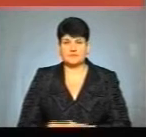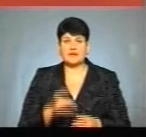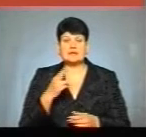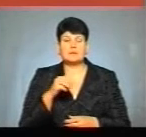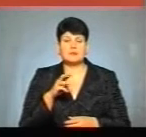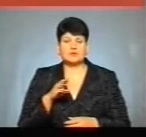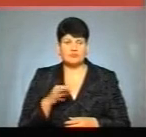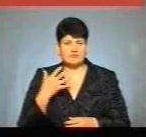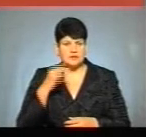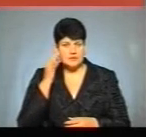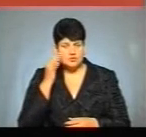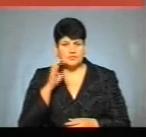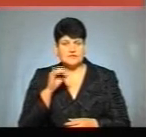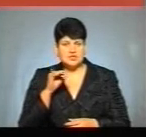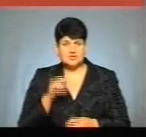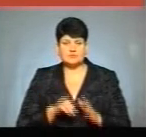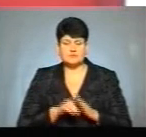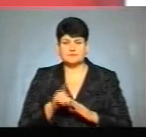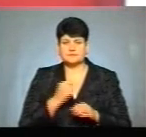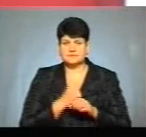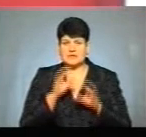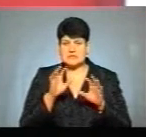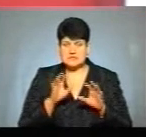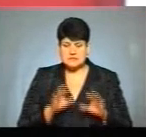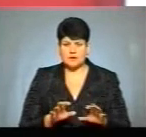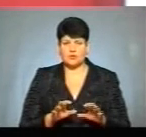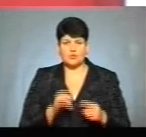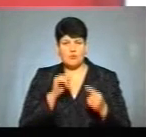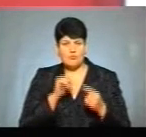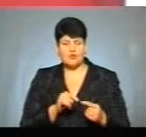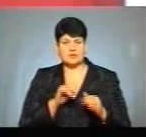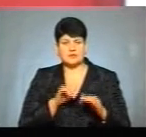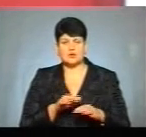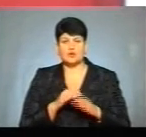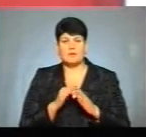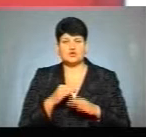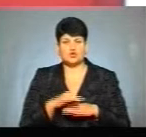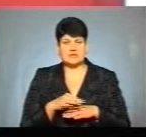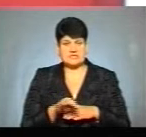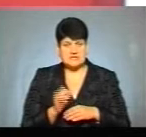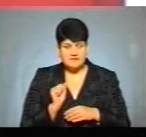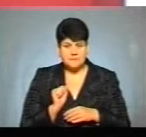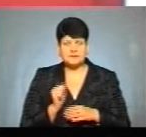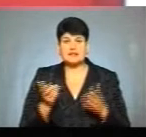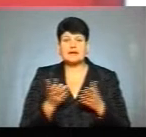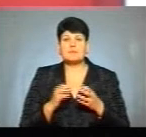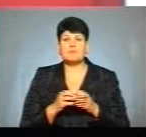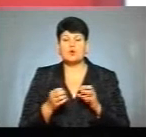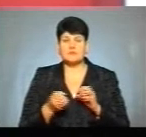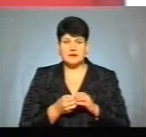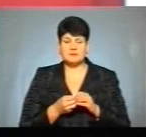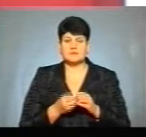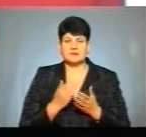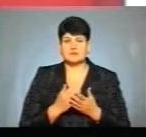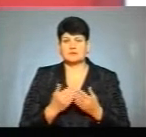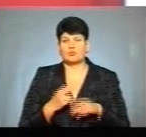вже нагадали, що в січні вступив закон в дію по протидії домашньому насильству. З якими проблемами стикнулася